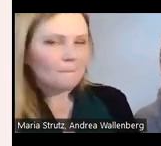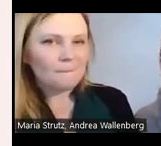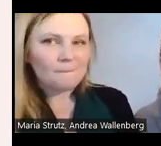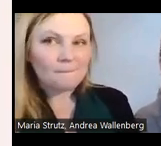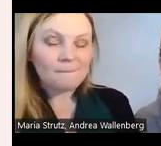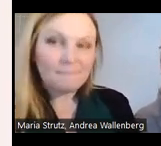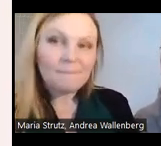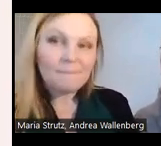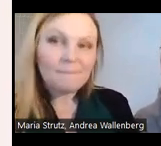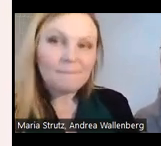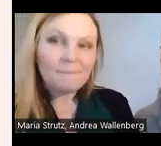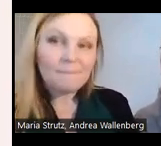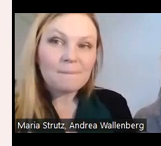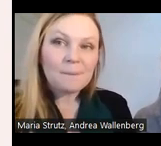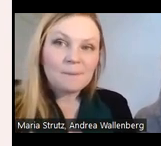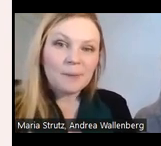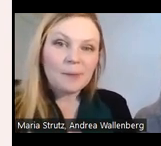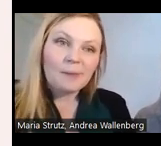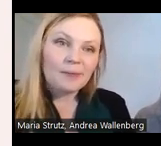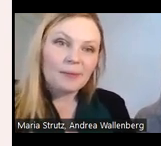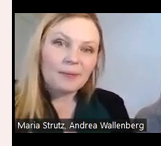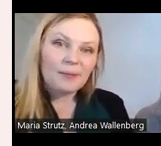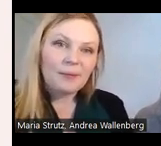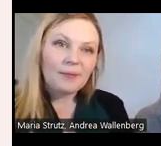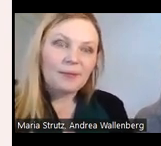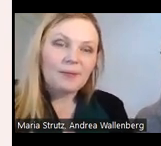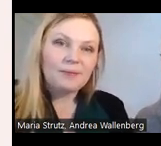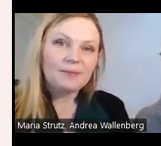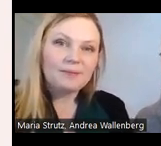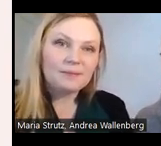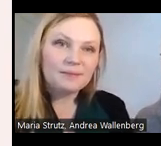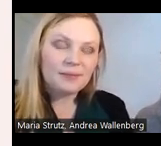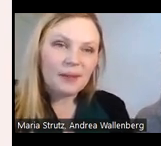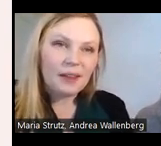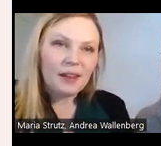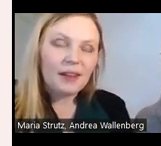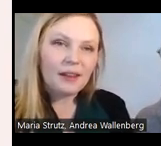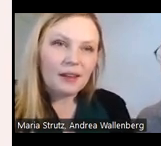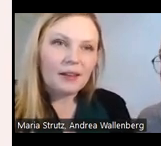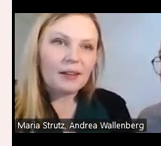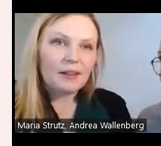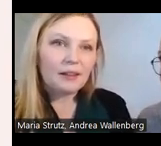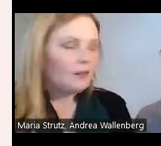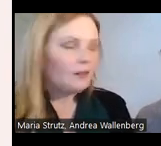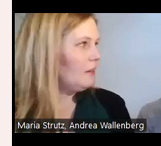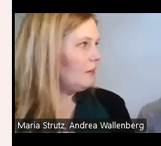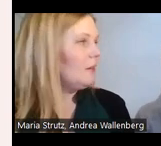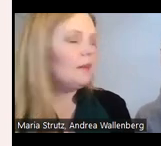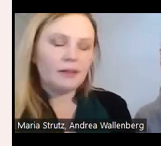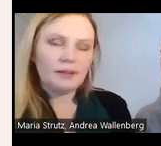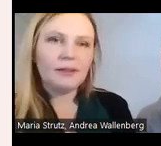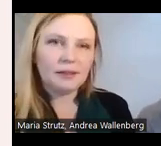detta 0-3 år. Att vi dels säger till vuxna såklart att inte vänta med att börja